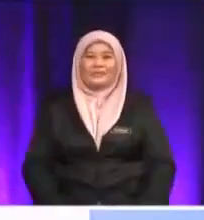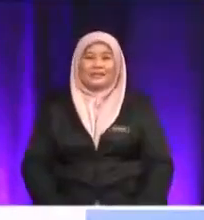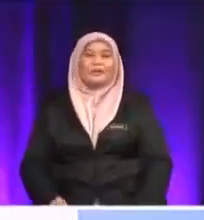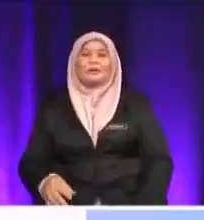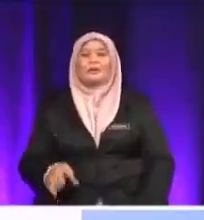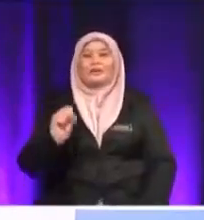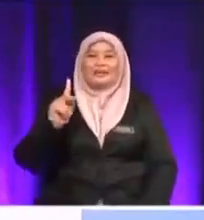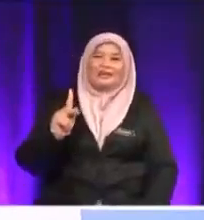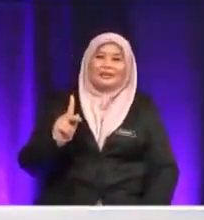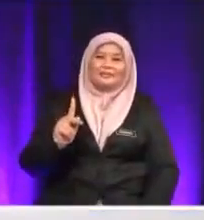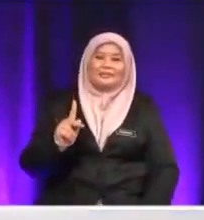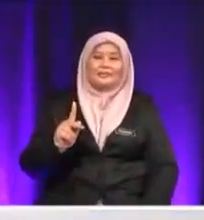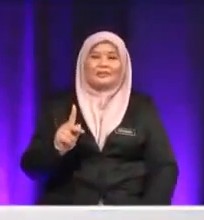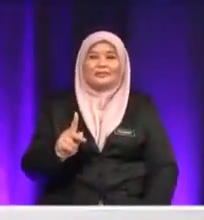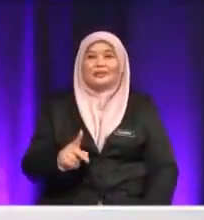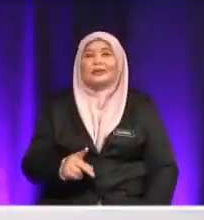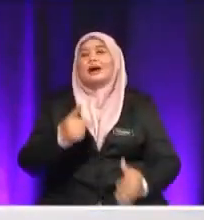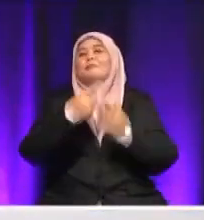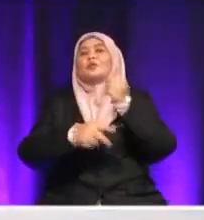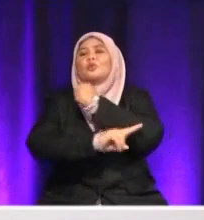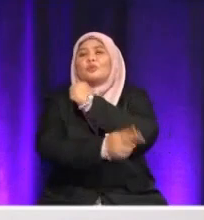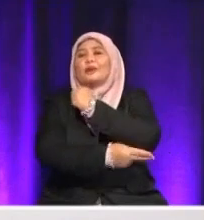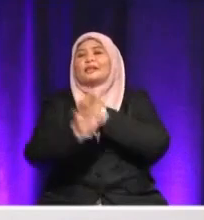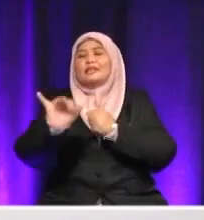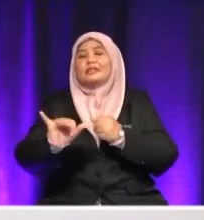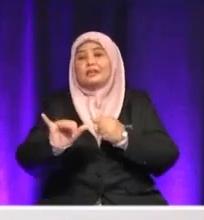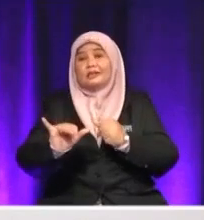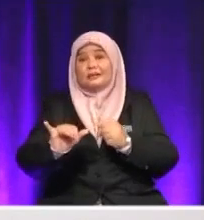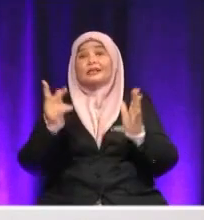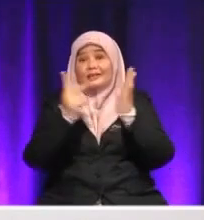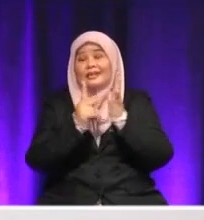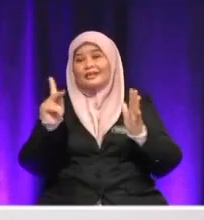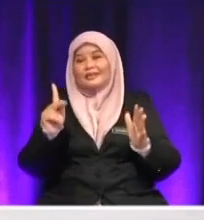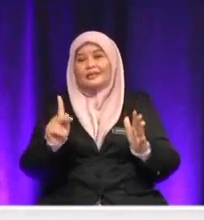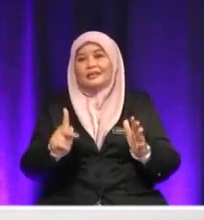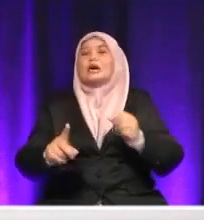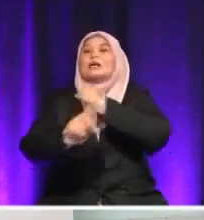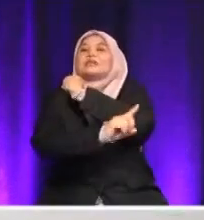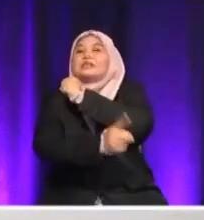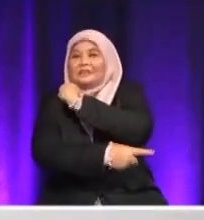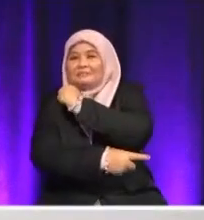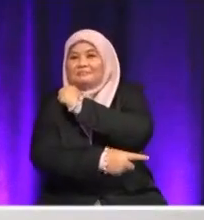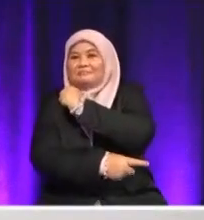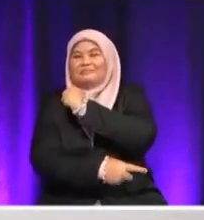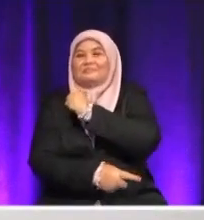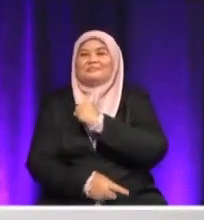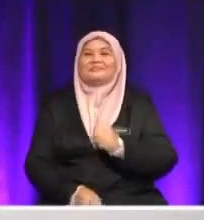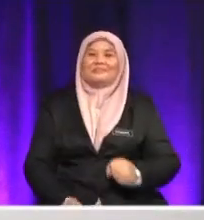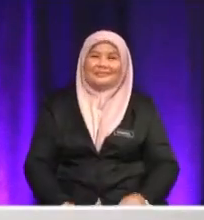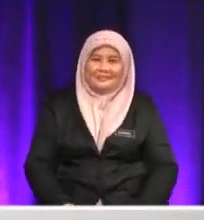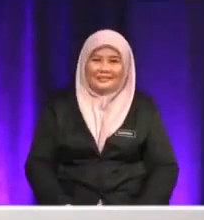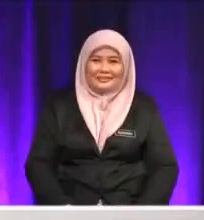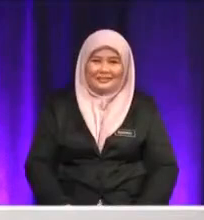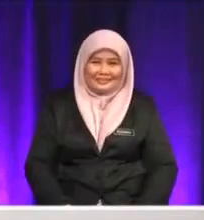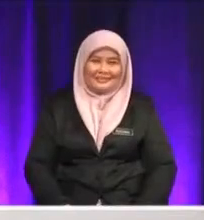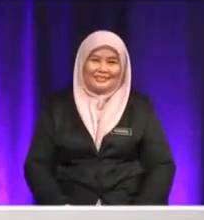Okey, lumba haram. Okey, kita tengok apa hukuman yang dikenakan oleh pelaku ini. Okay. Denda, Ustaz. Alhamdulillah, denda kan? Okay. Yeah. Kita